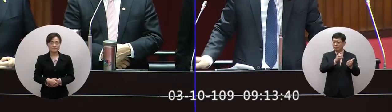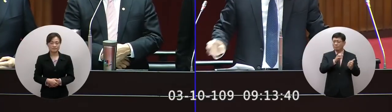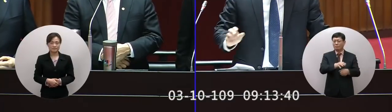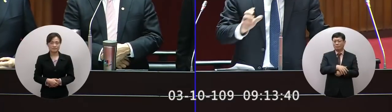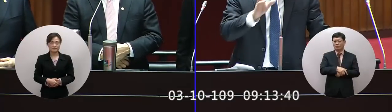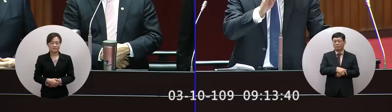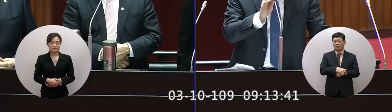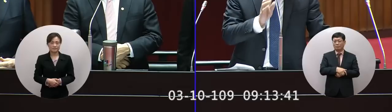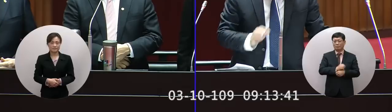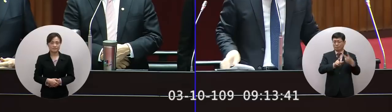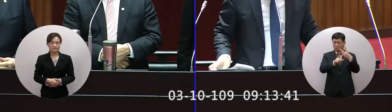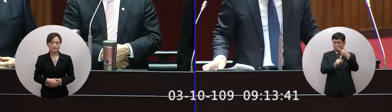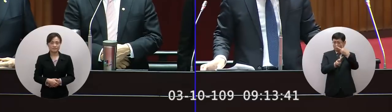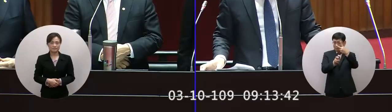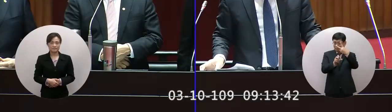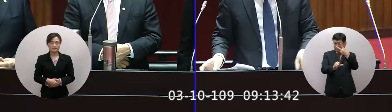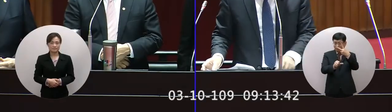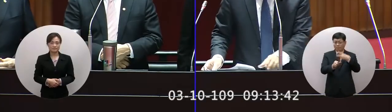你，